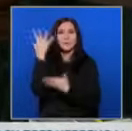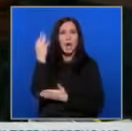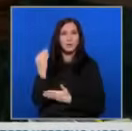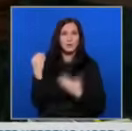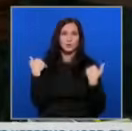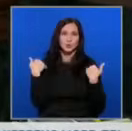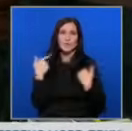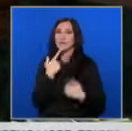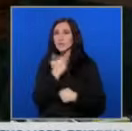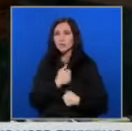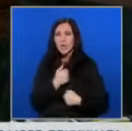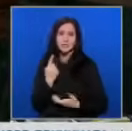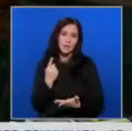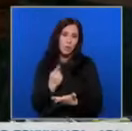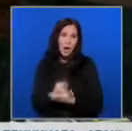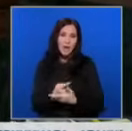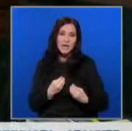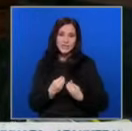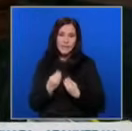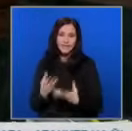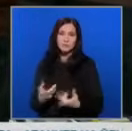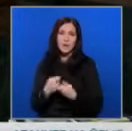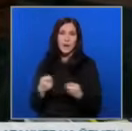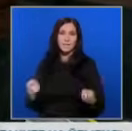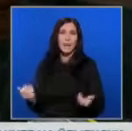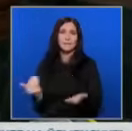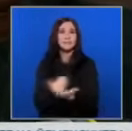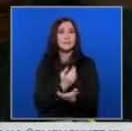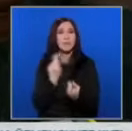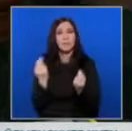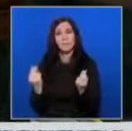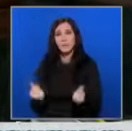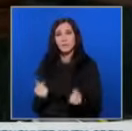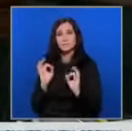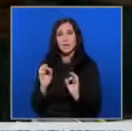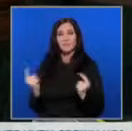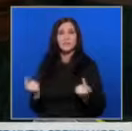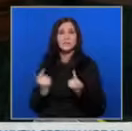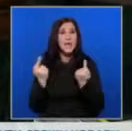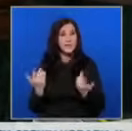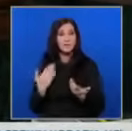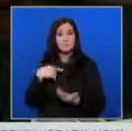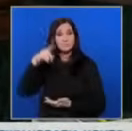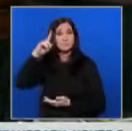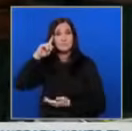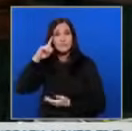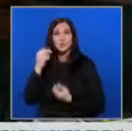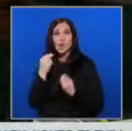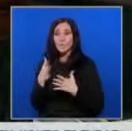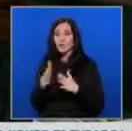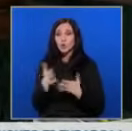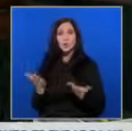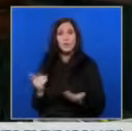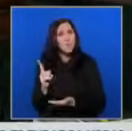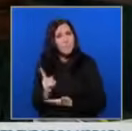За съжаление се налага и с дарителски кампании да се събират пари за такива инициативи. Смятам, че е хубаво хората,